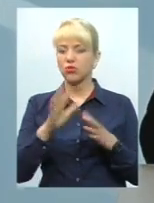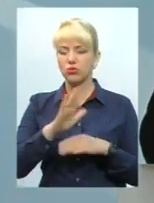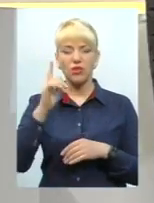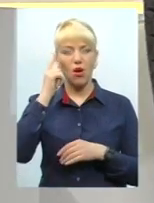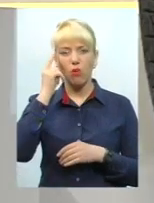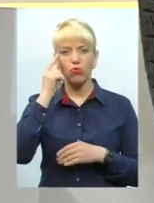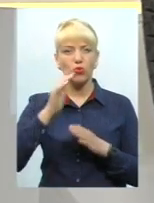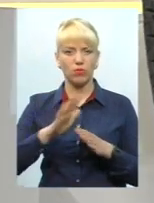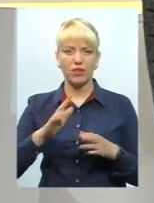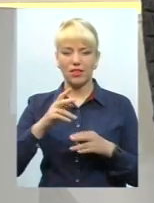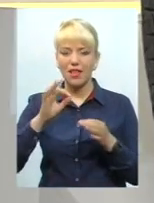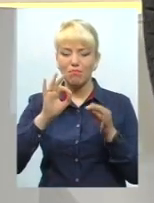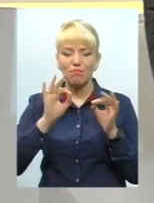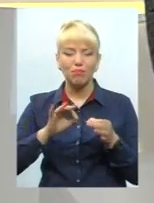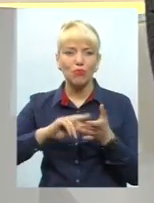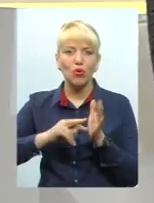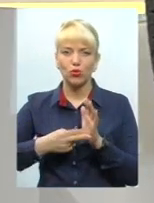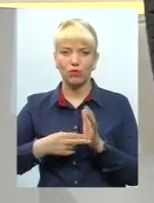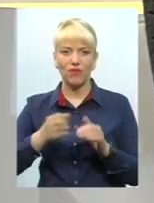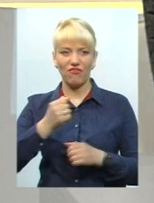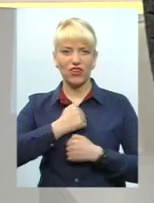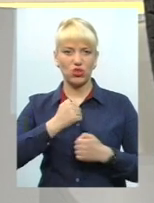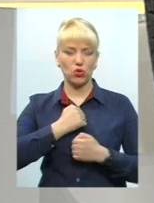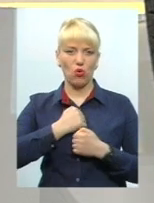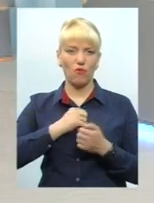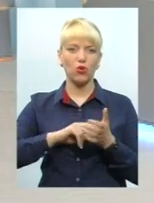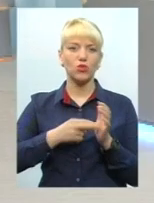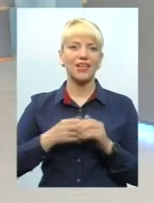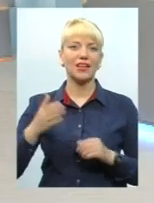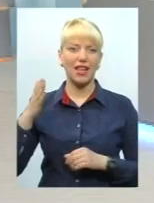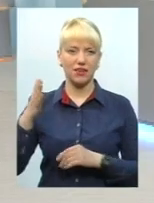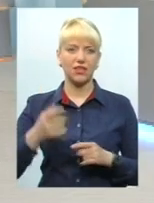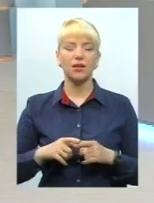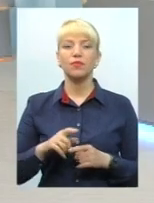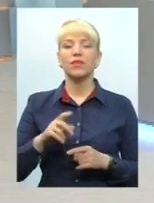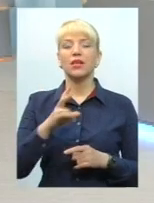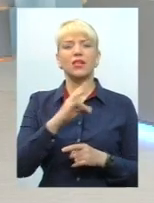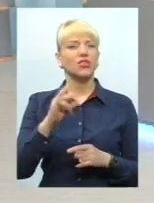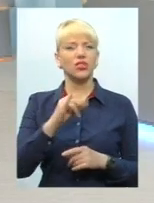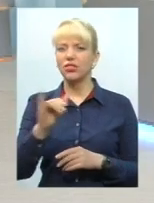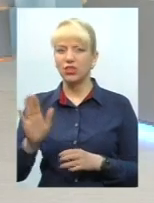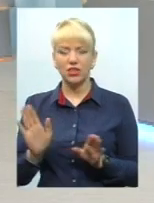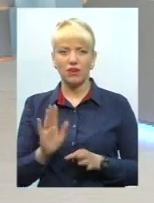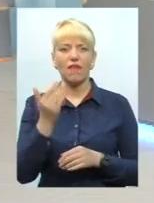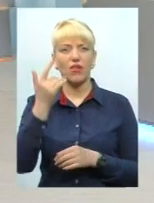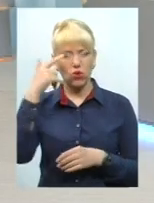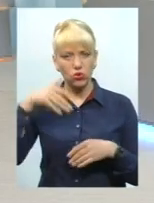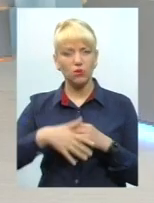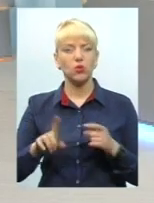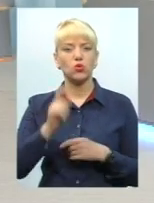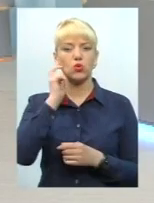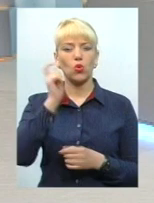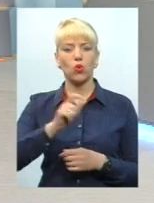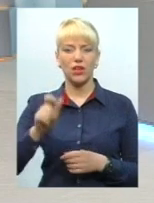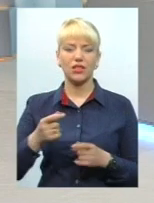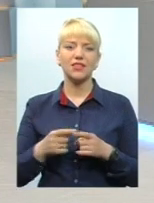необдуманості, непродуманості військової стратегії? Ні, ви розумієте, що українці використовувалися як